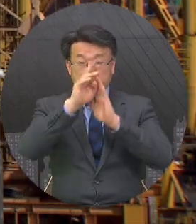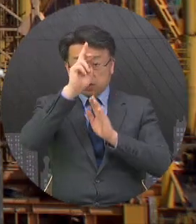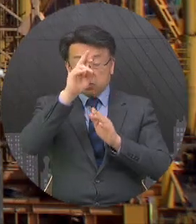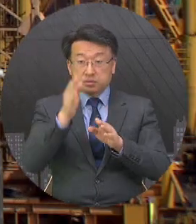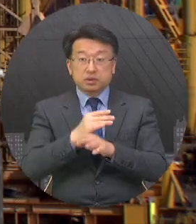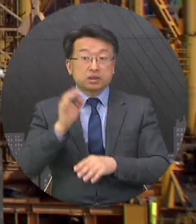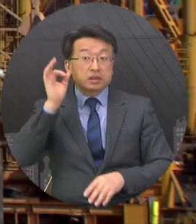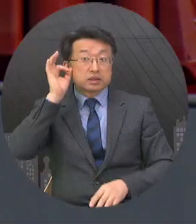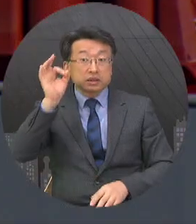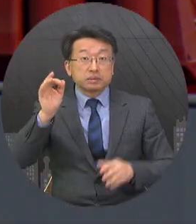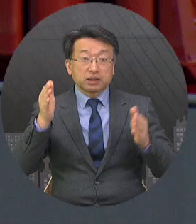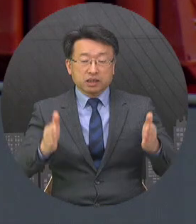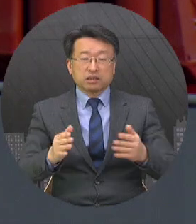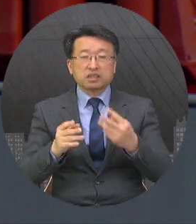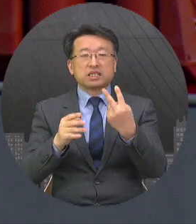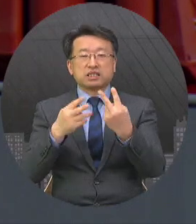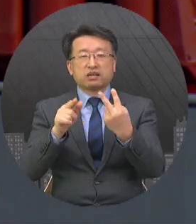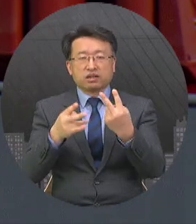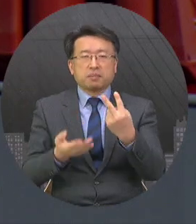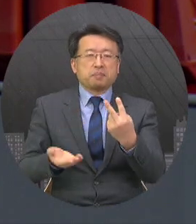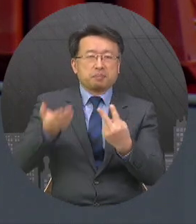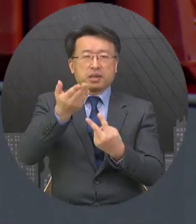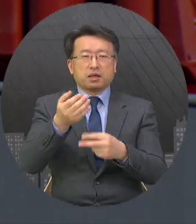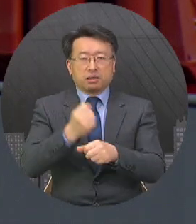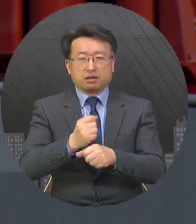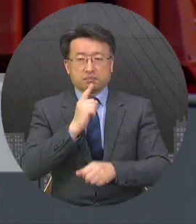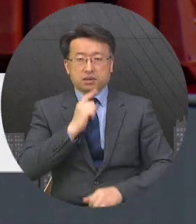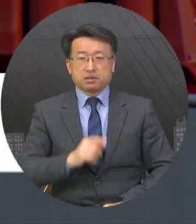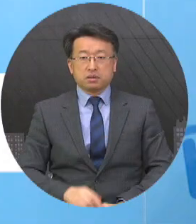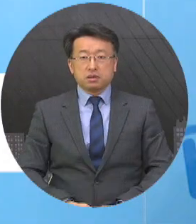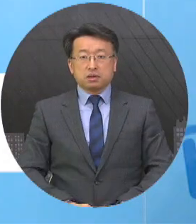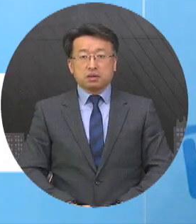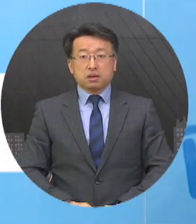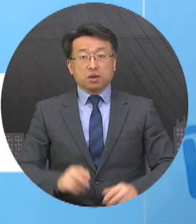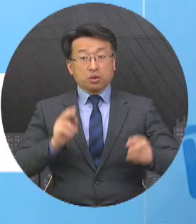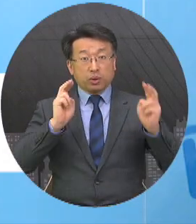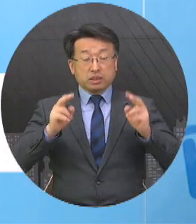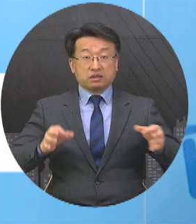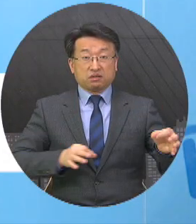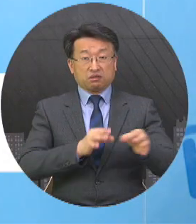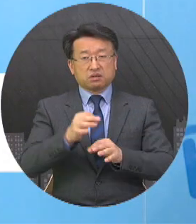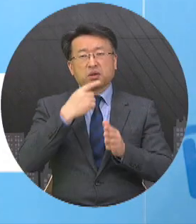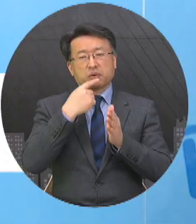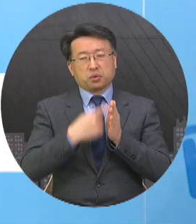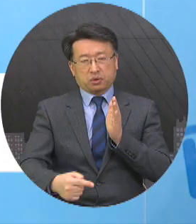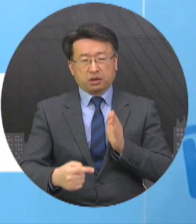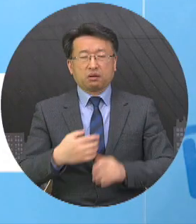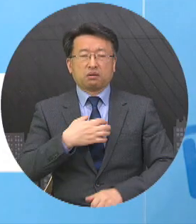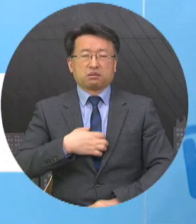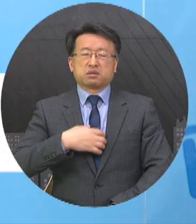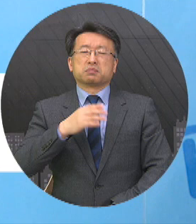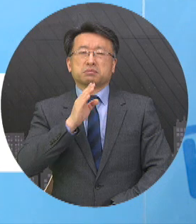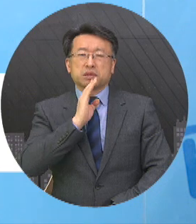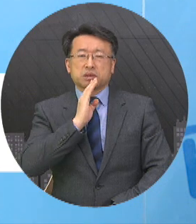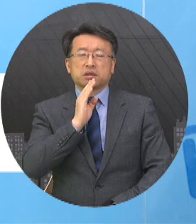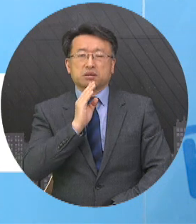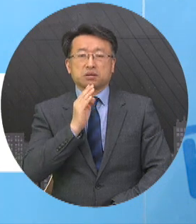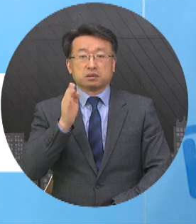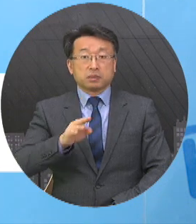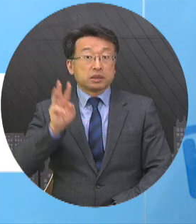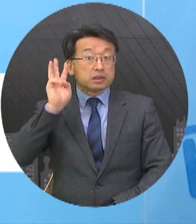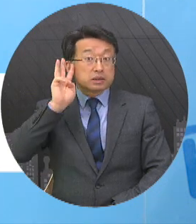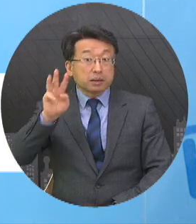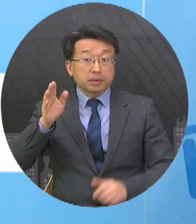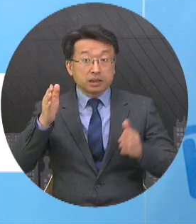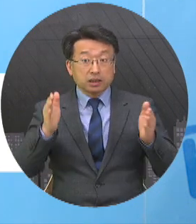2단계로 격상 하기로 있습니다 회사와의 경제적 전실이 우려 되지만 3일간